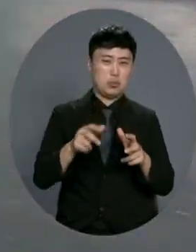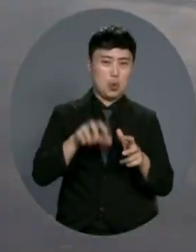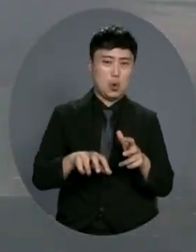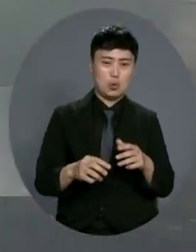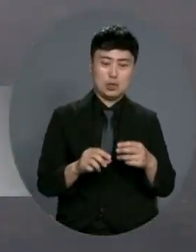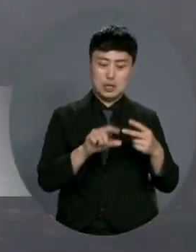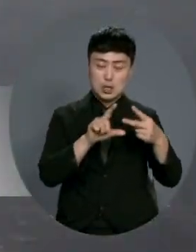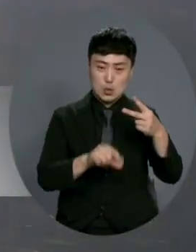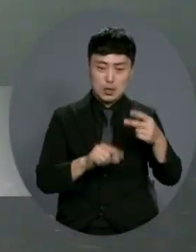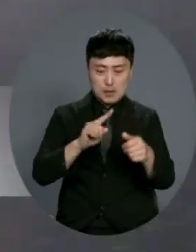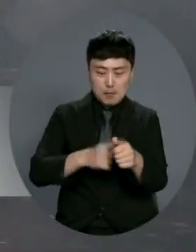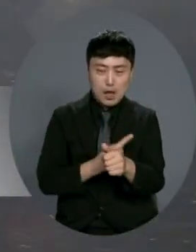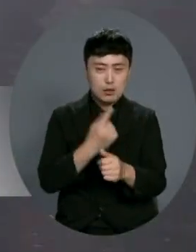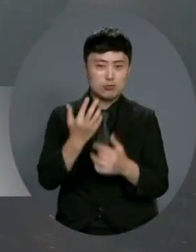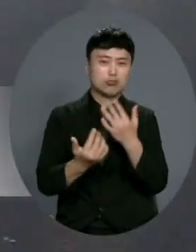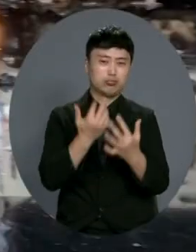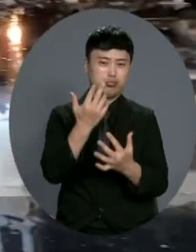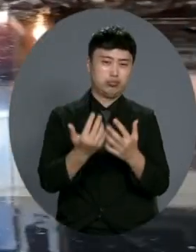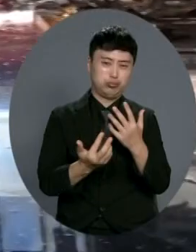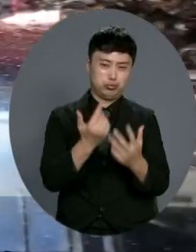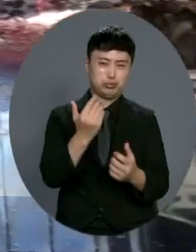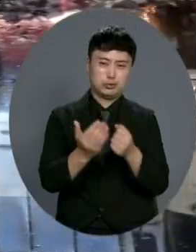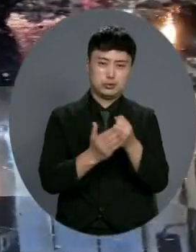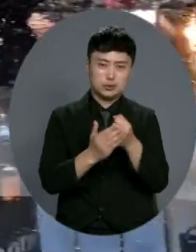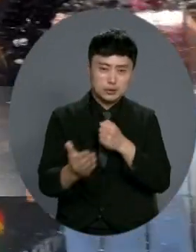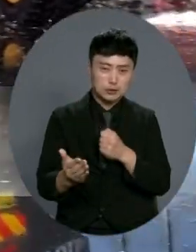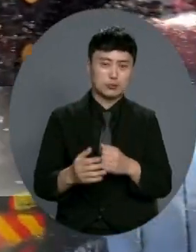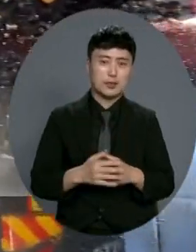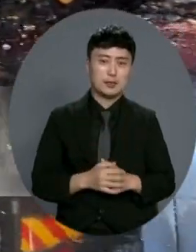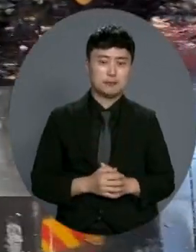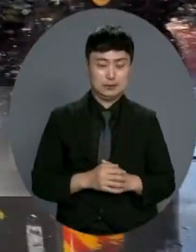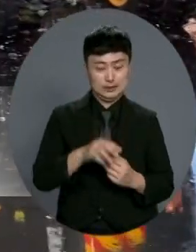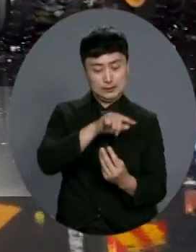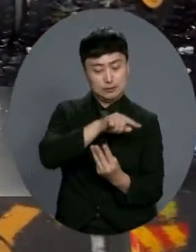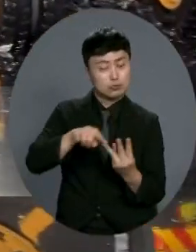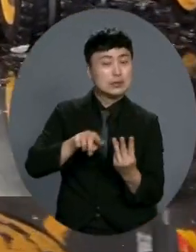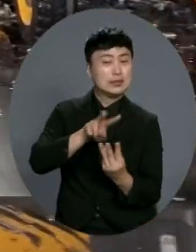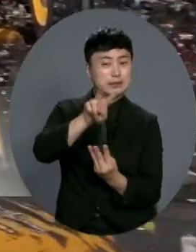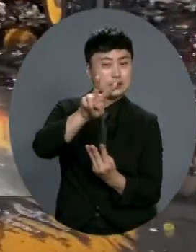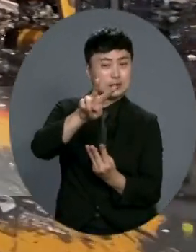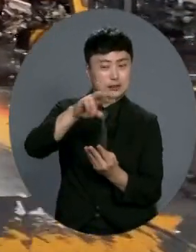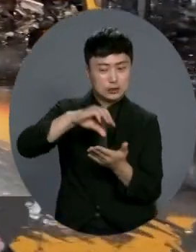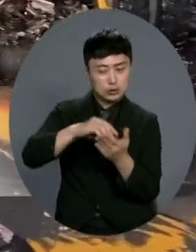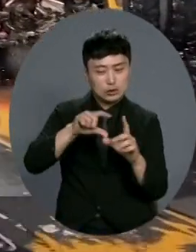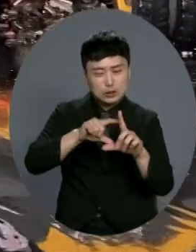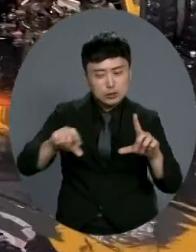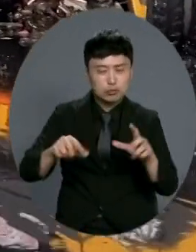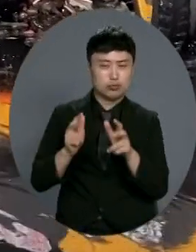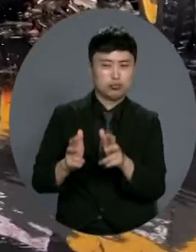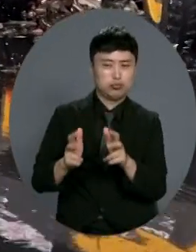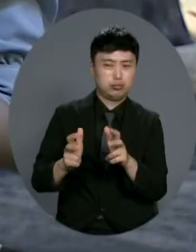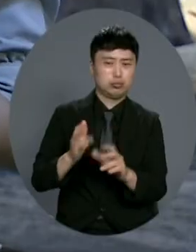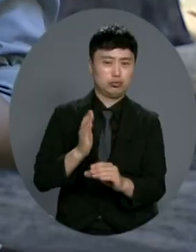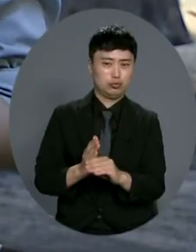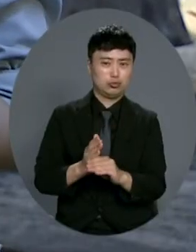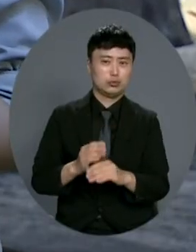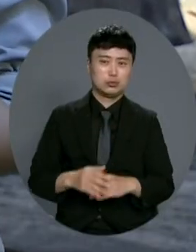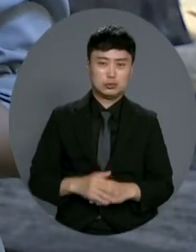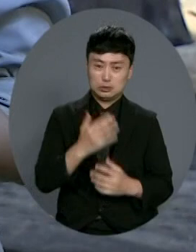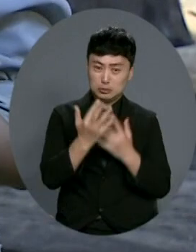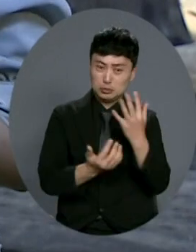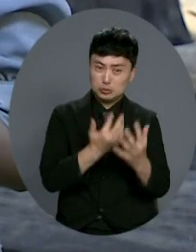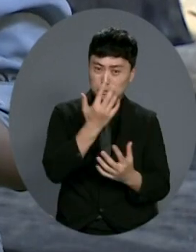2월 자연발화로 추정되는 화재로 인해 당초 처리 용량의 3분의 2 정도만 부분 가동 중입니다.